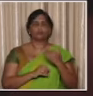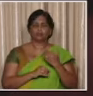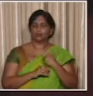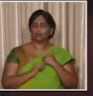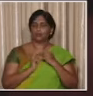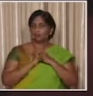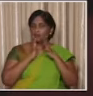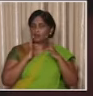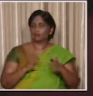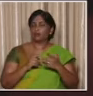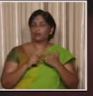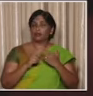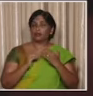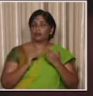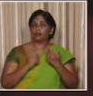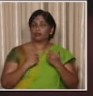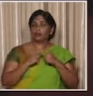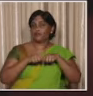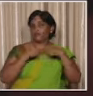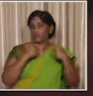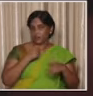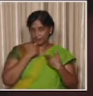තමයි වැඩිපුර වීදම් කරලා තියෙන්නේ.